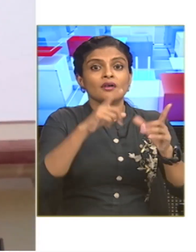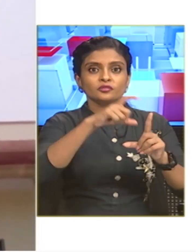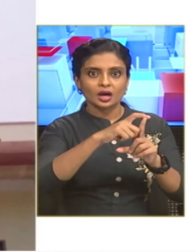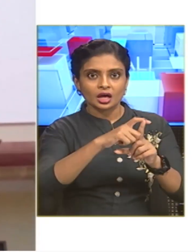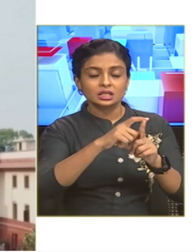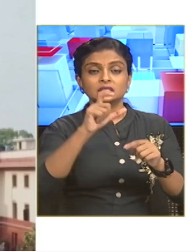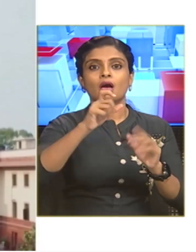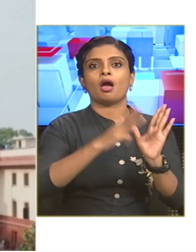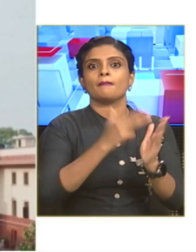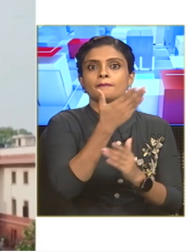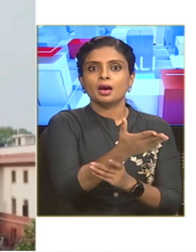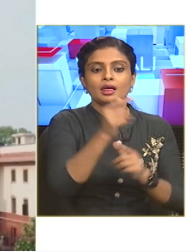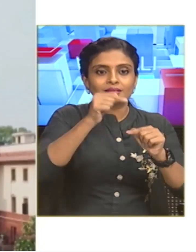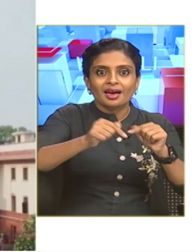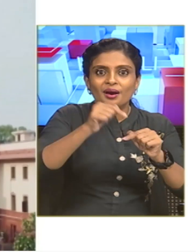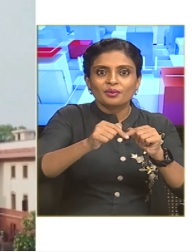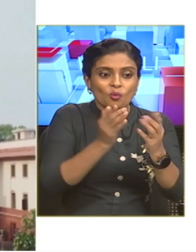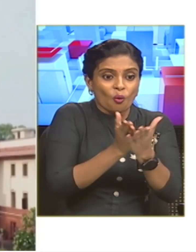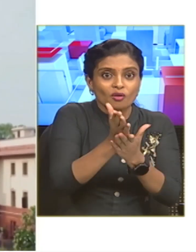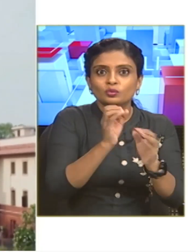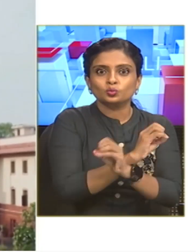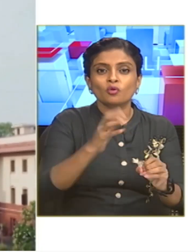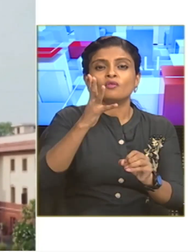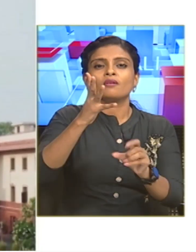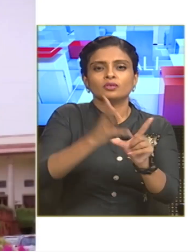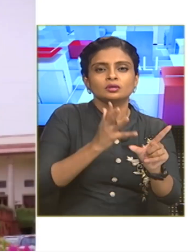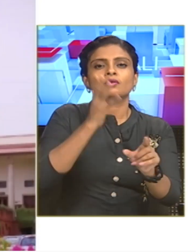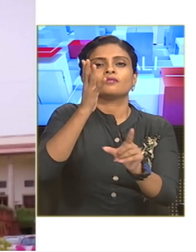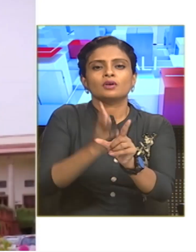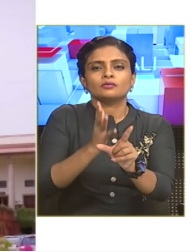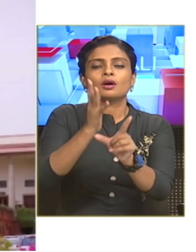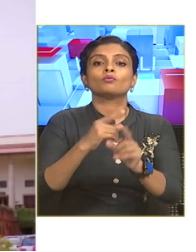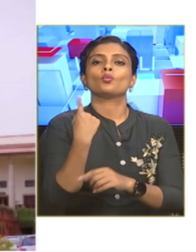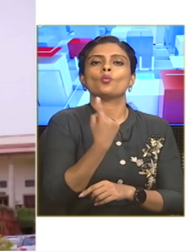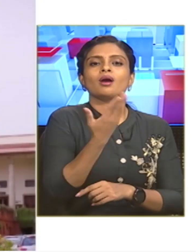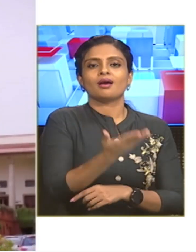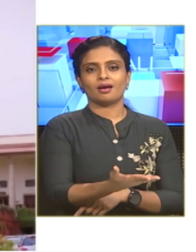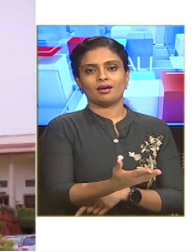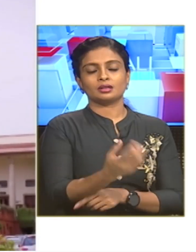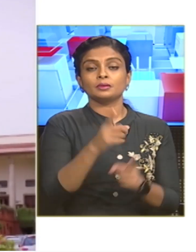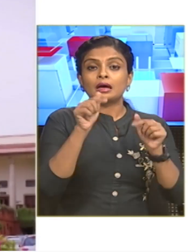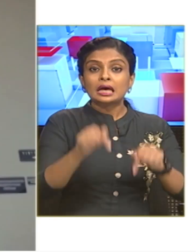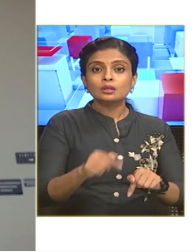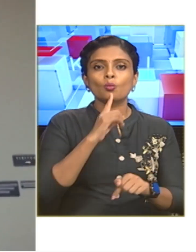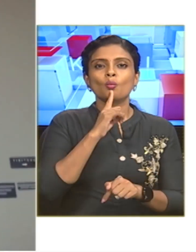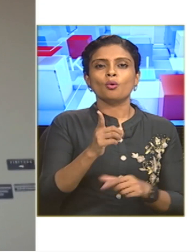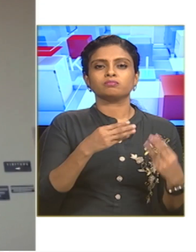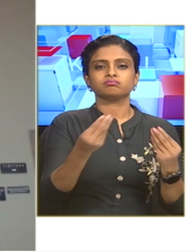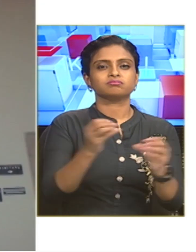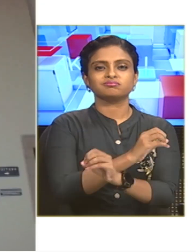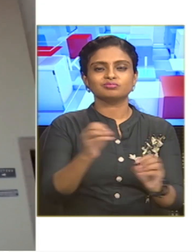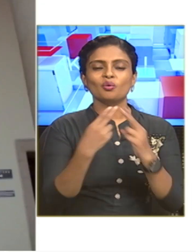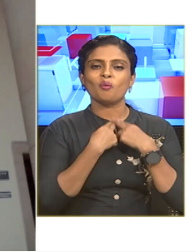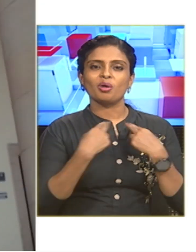ഒരിക്കൽ മാത്രമാണെന്നും അസാധാരണ സാഹചര്യം ഉണ്ടെന്നും കോടതി പരാമർശിച്ചു എന്നാൽ ഇന്ന് ജാമ്യ ഹർജിയിൽ വിധി പറയാതെ കോടതി